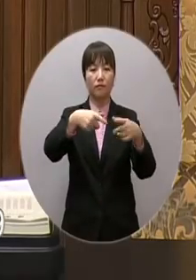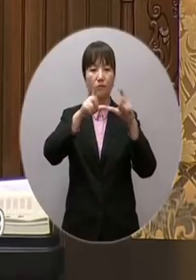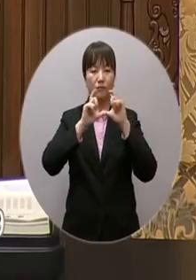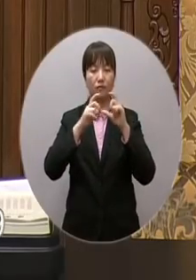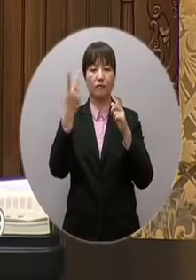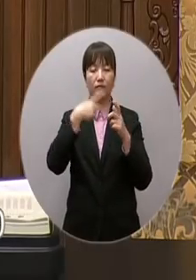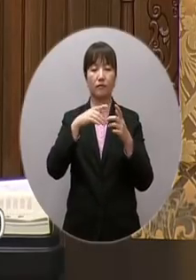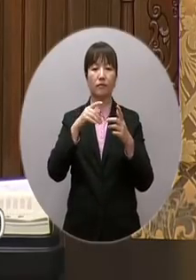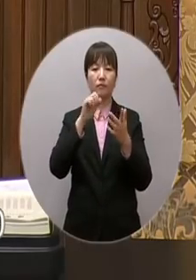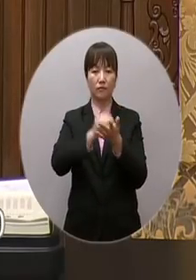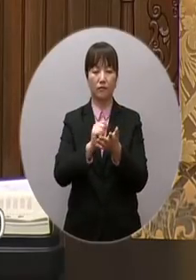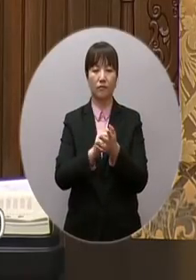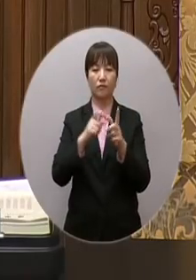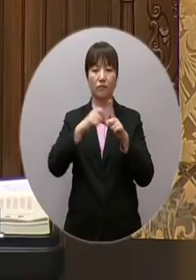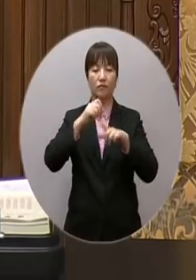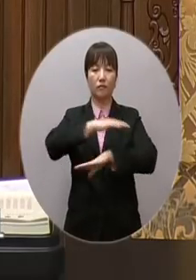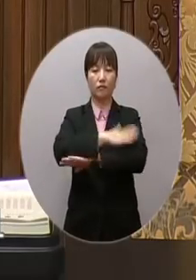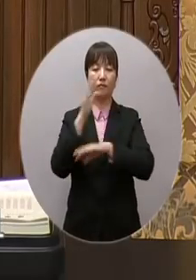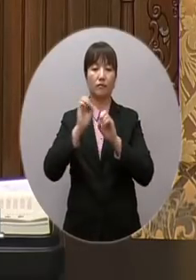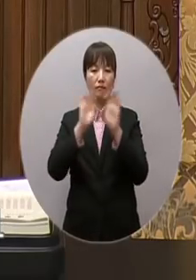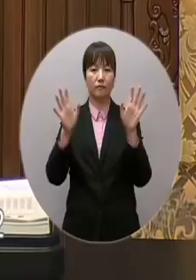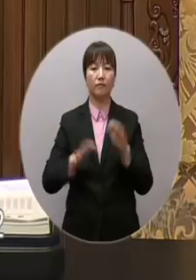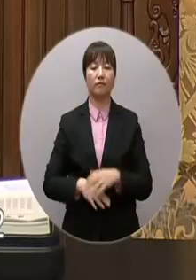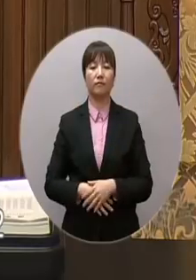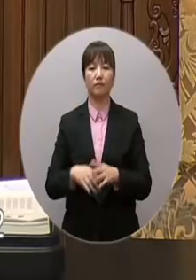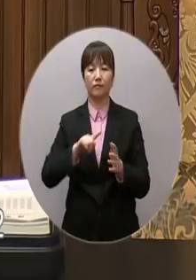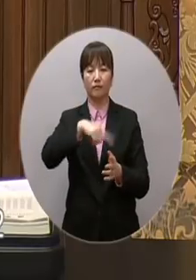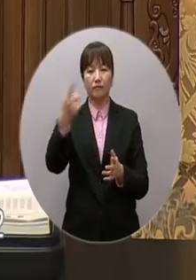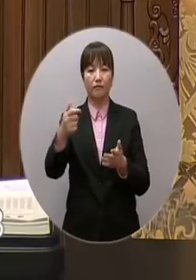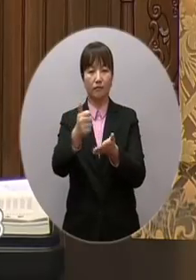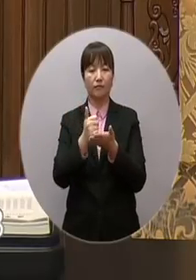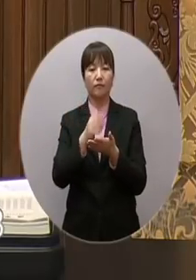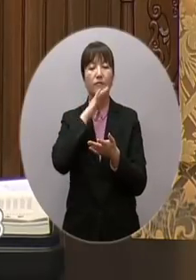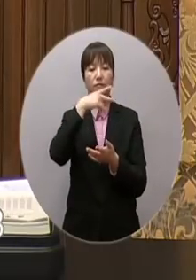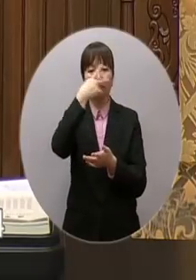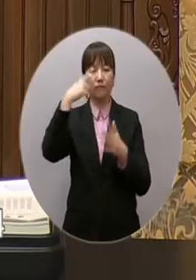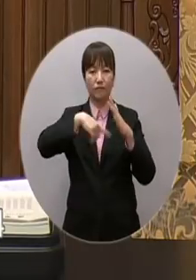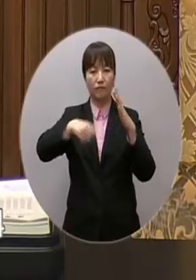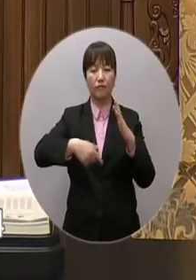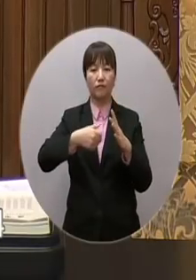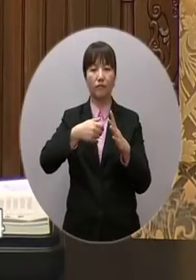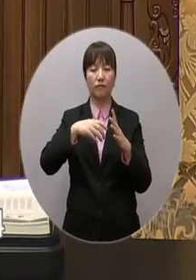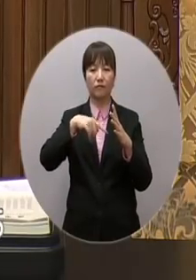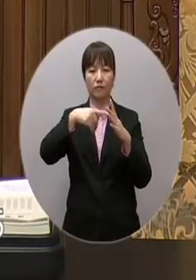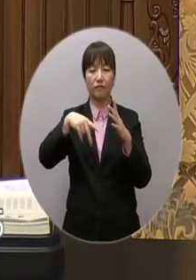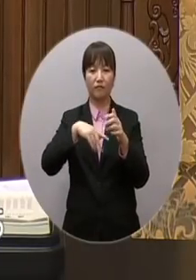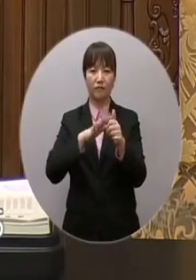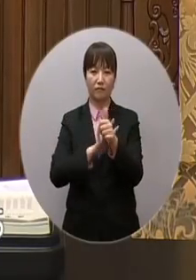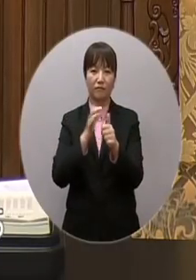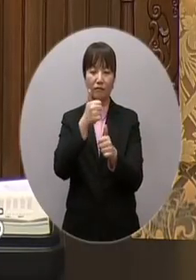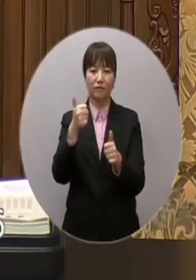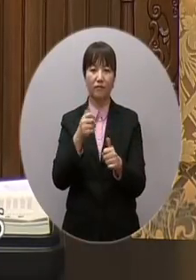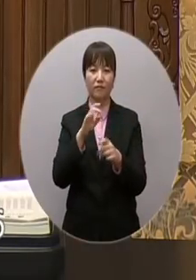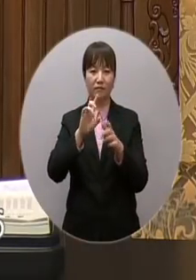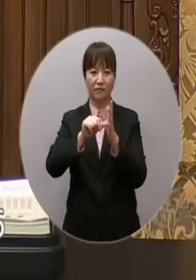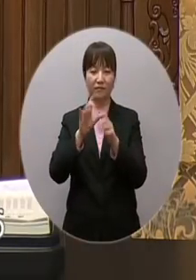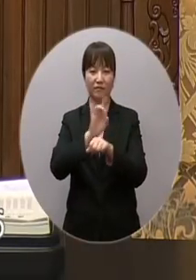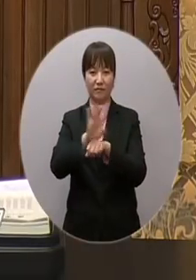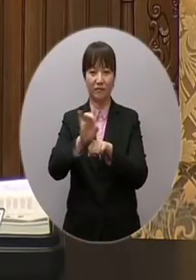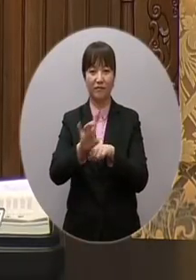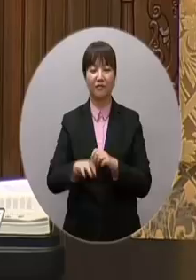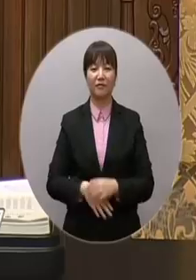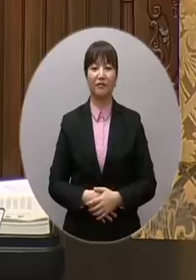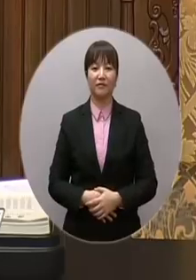复并列入记录，刊登公报。下一位，我们请赖委员世保质询，时间